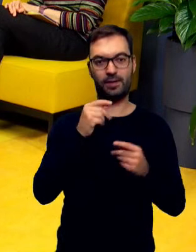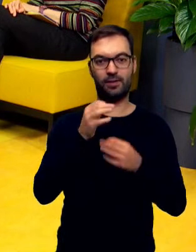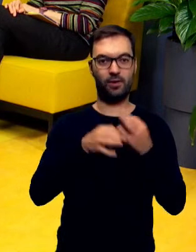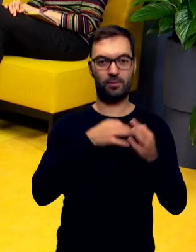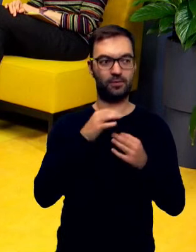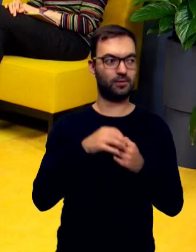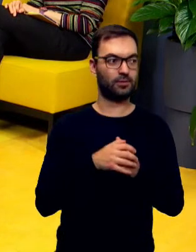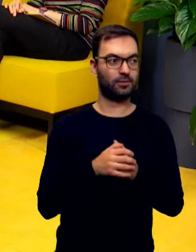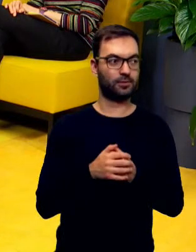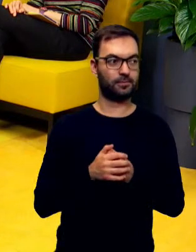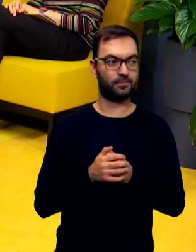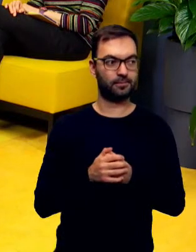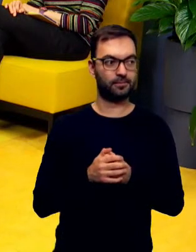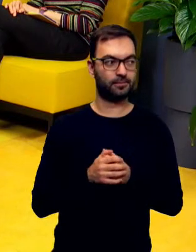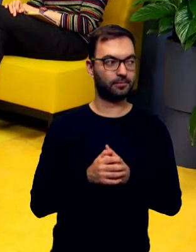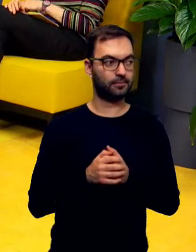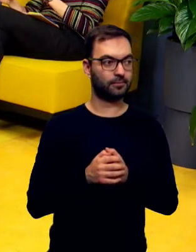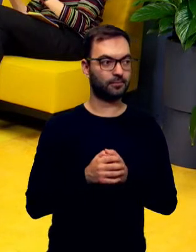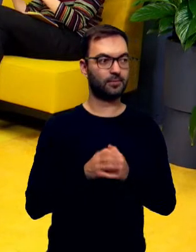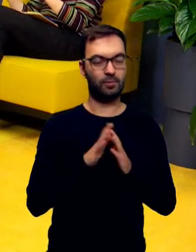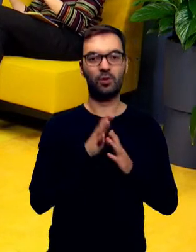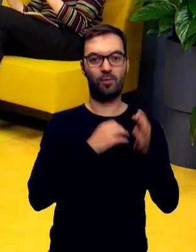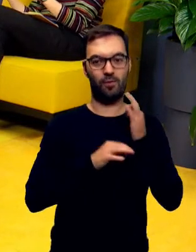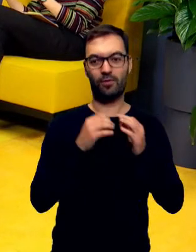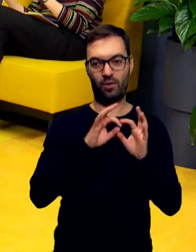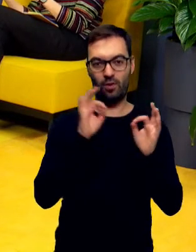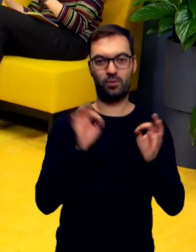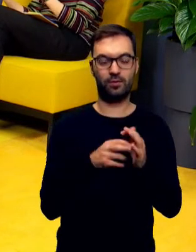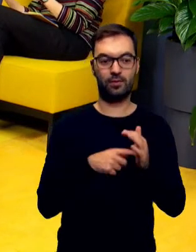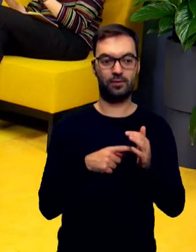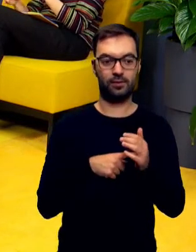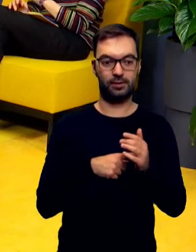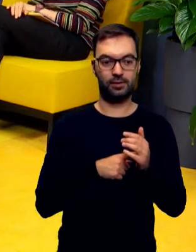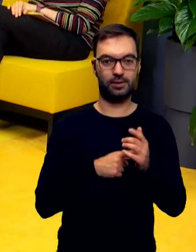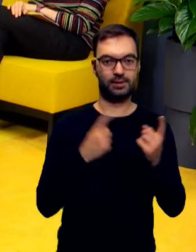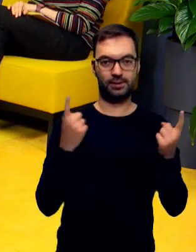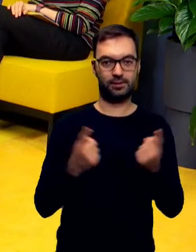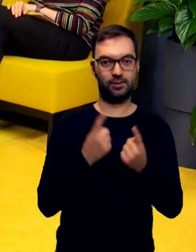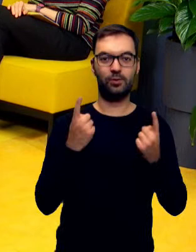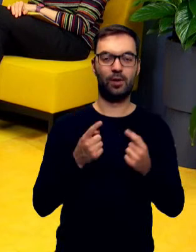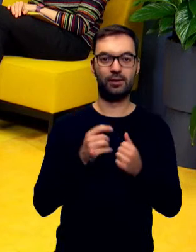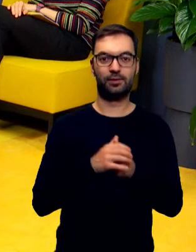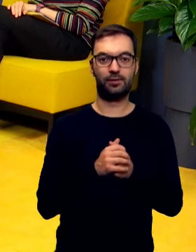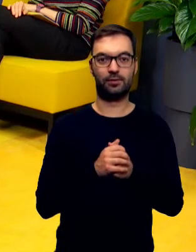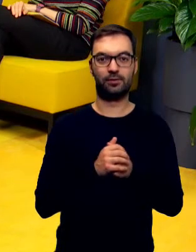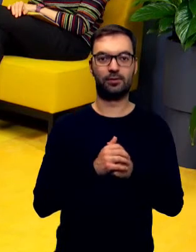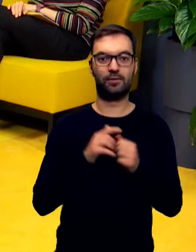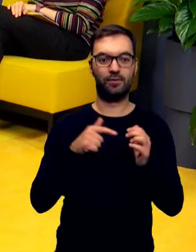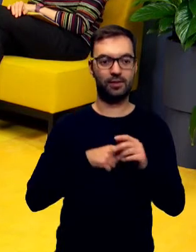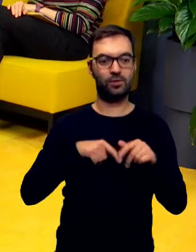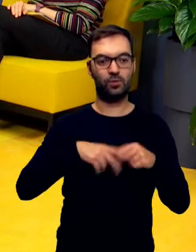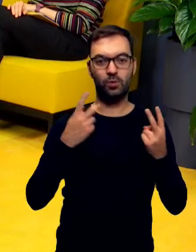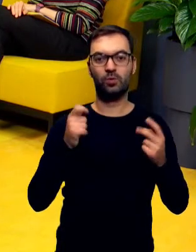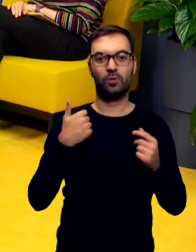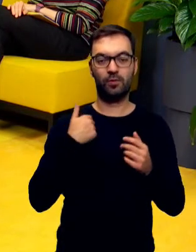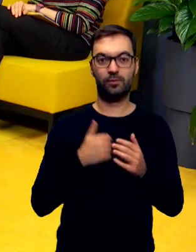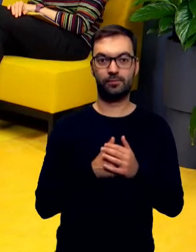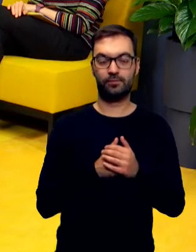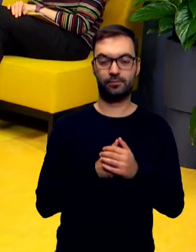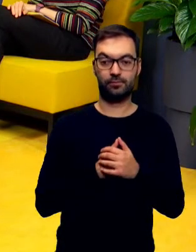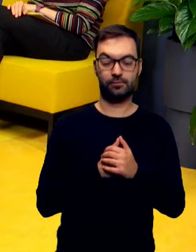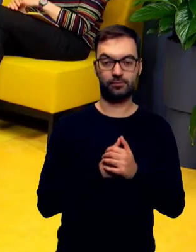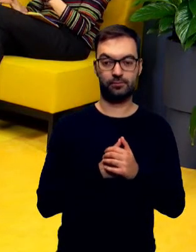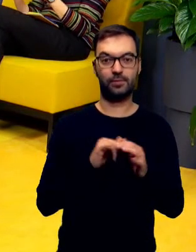powiedziała i pani piękniej to opisała. Więc proszę opowiedzieć w ogóle o tej sytuacji, o tym dniu.